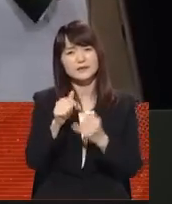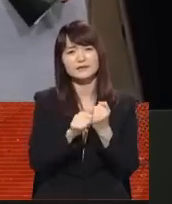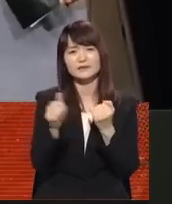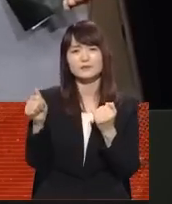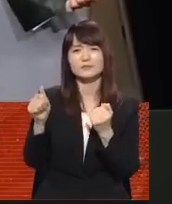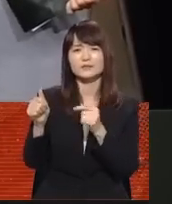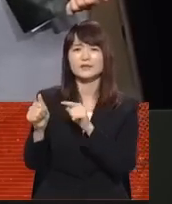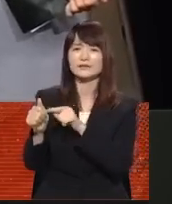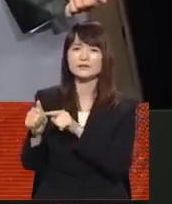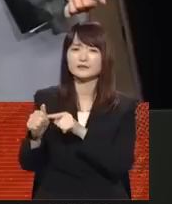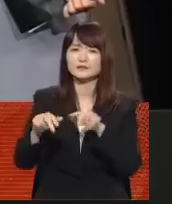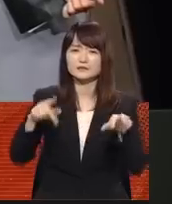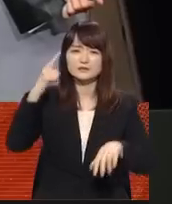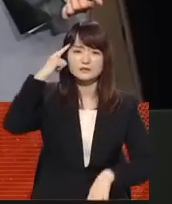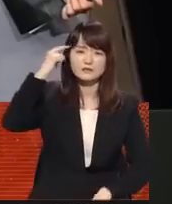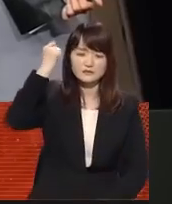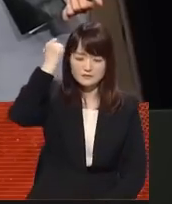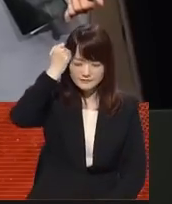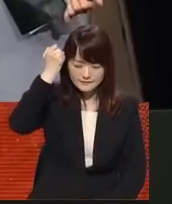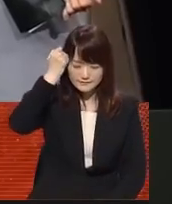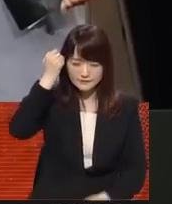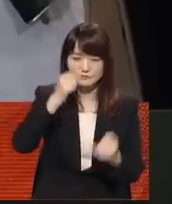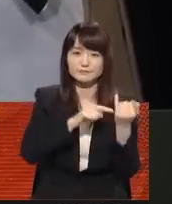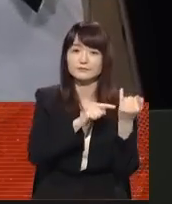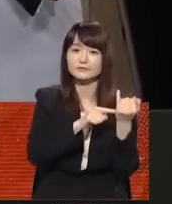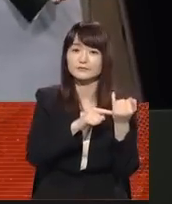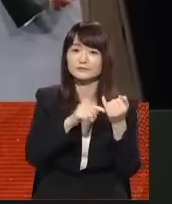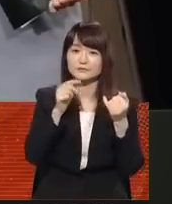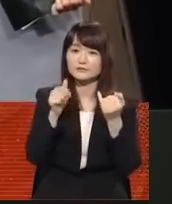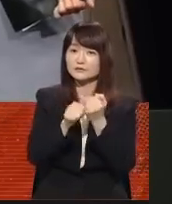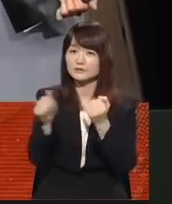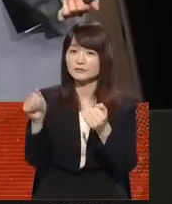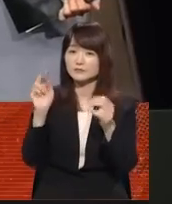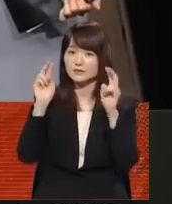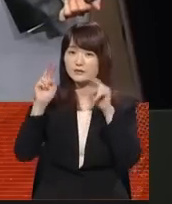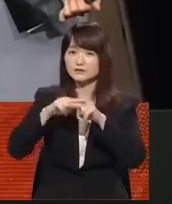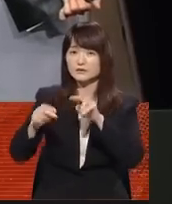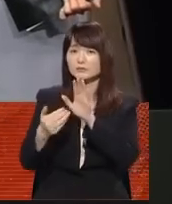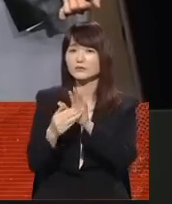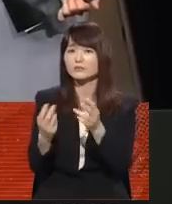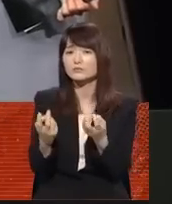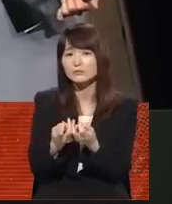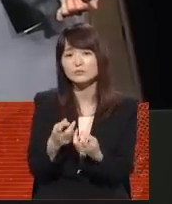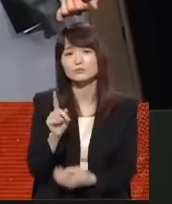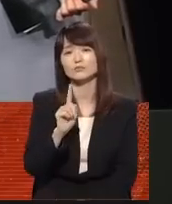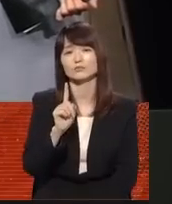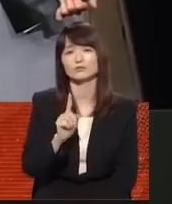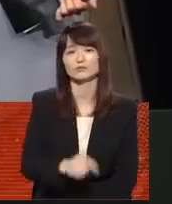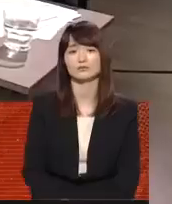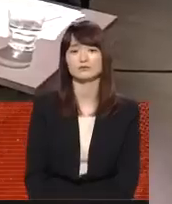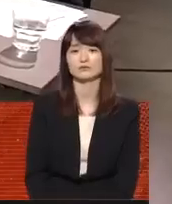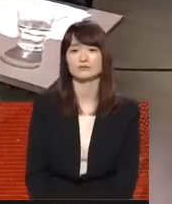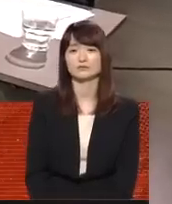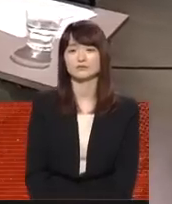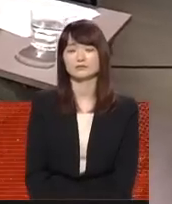이젠 머리가 아프다는 진씨 남편의 퇴사를 막을 방법은 없는 걸까요